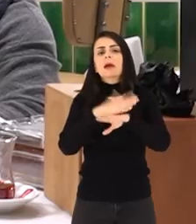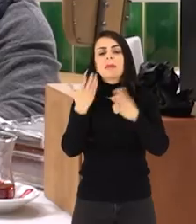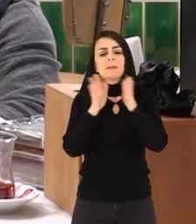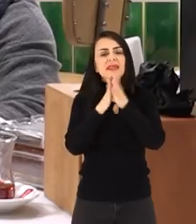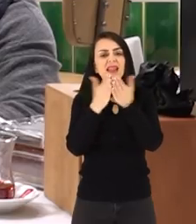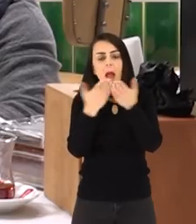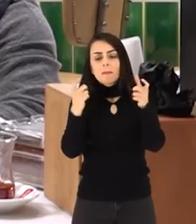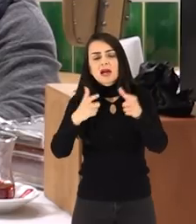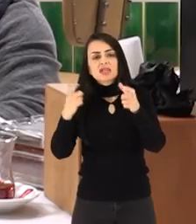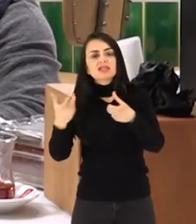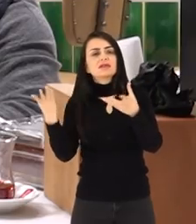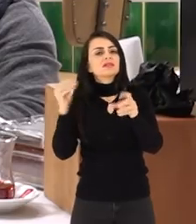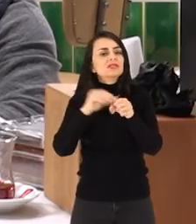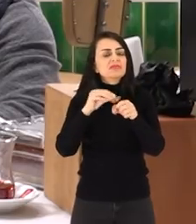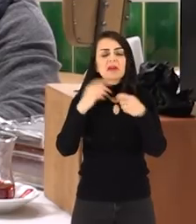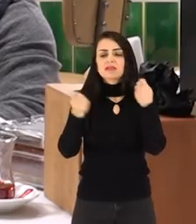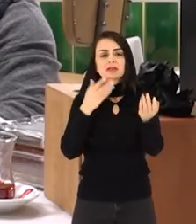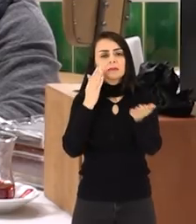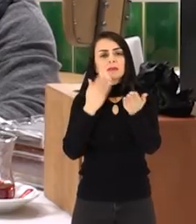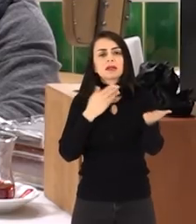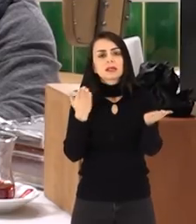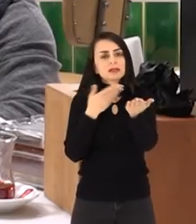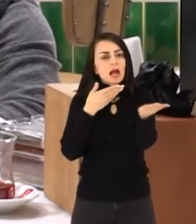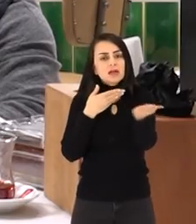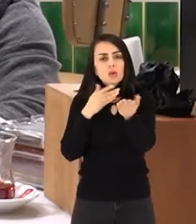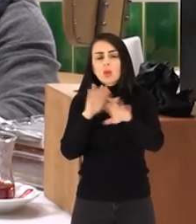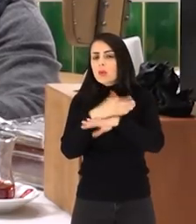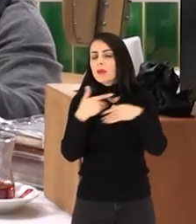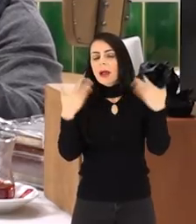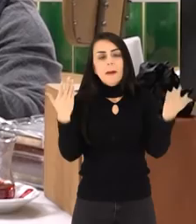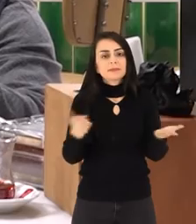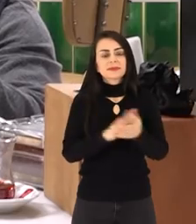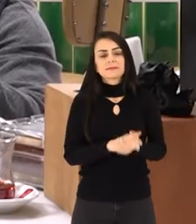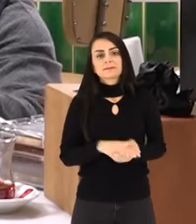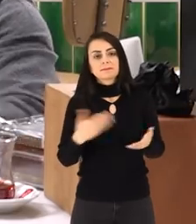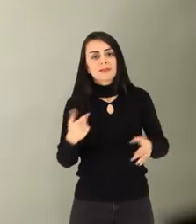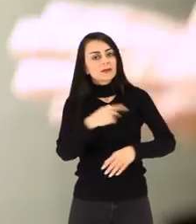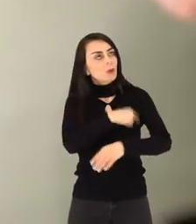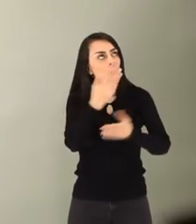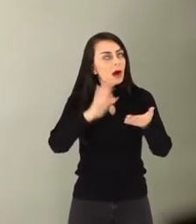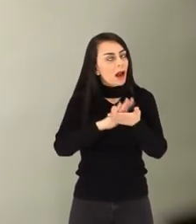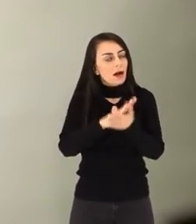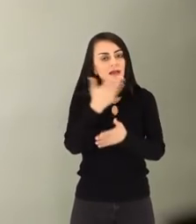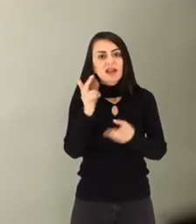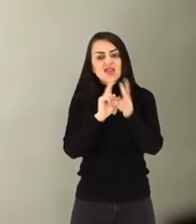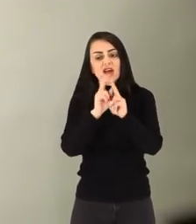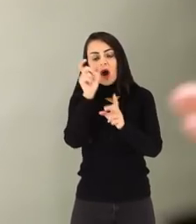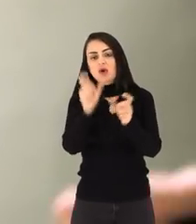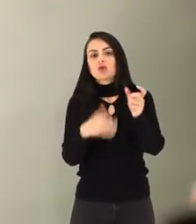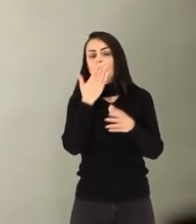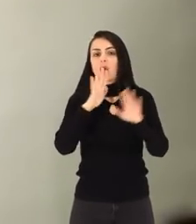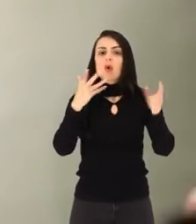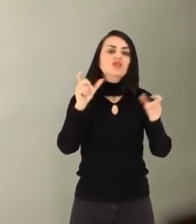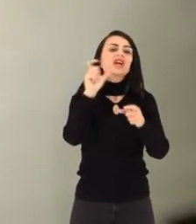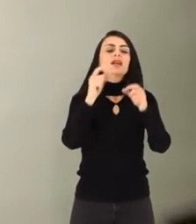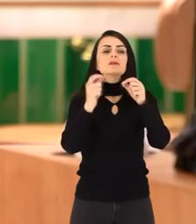kitapçıda işte menajerlik gibi çeşitli atraksiyonlu işler. Bir tane normal yani konuk gelmedi arkadaş. Yemin ediyorum